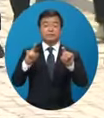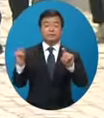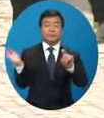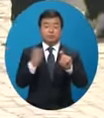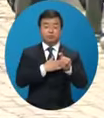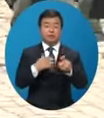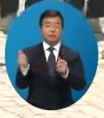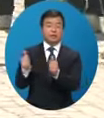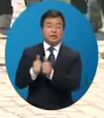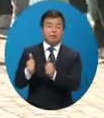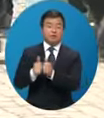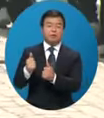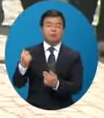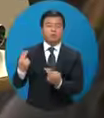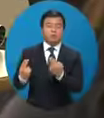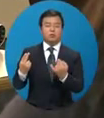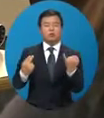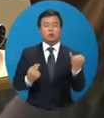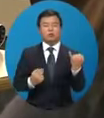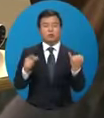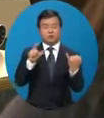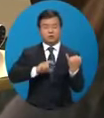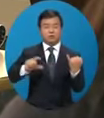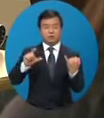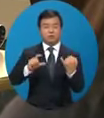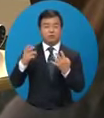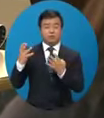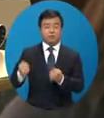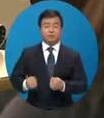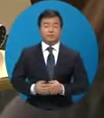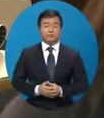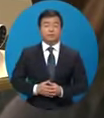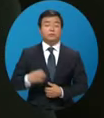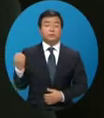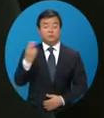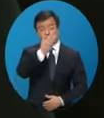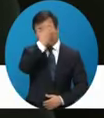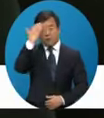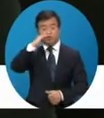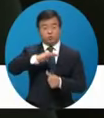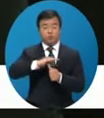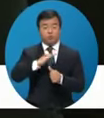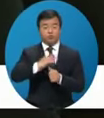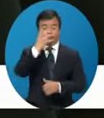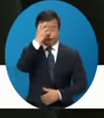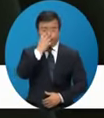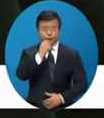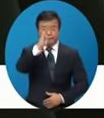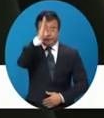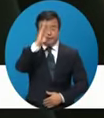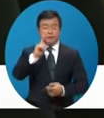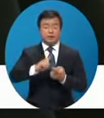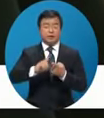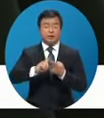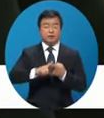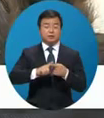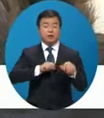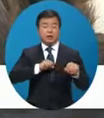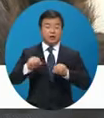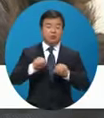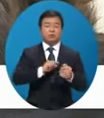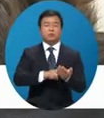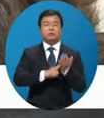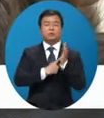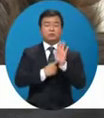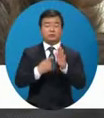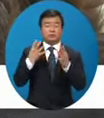남성보다는 여성에게 많이 나타나는 것으로 알려져 있습니다. 특히 청소년들은 우울증이 행동으로 나타나는 경우가 많습니다.